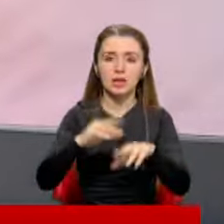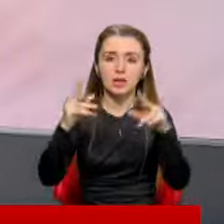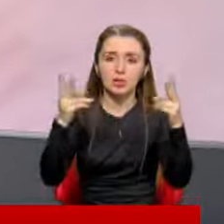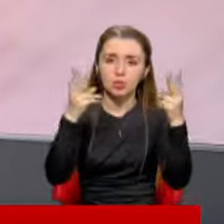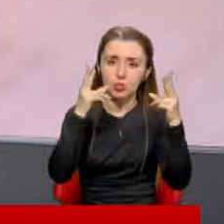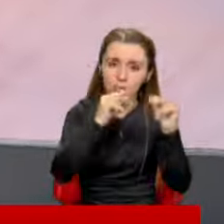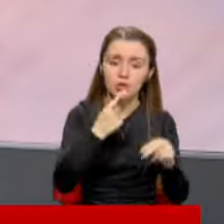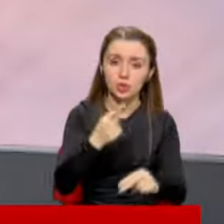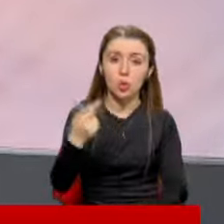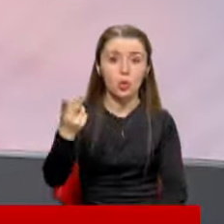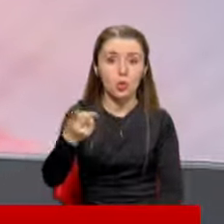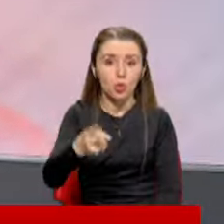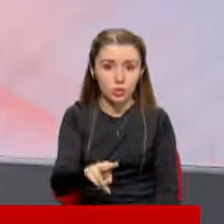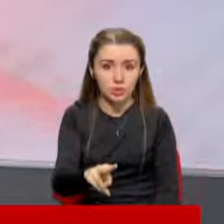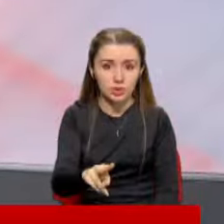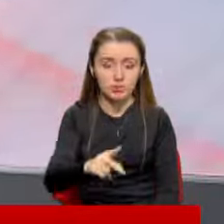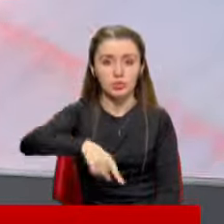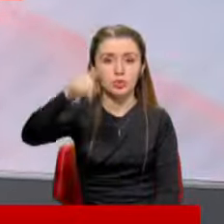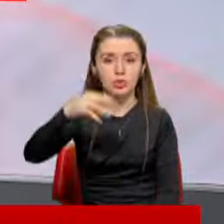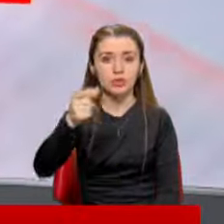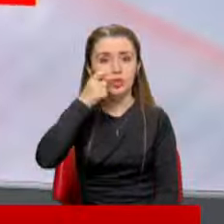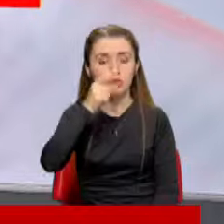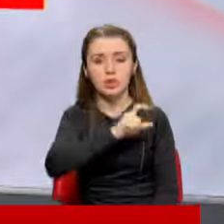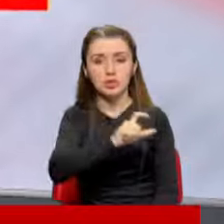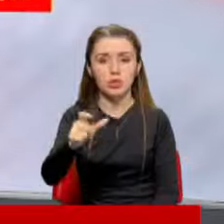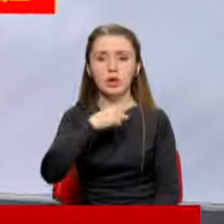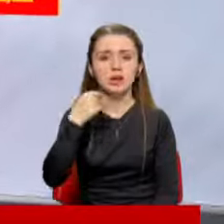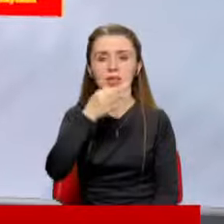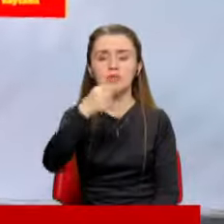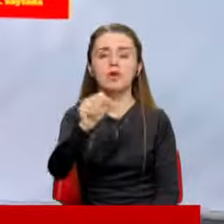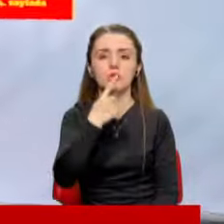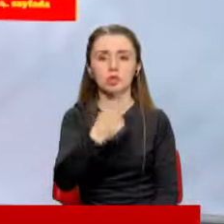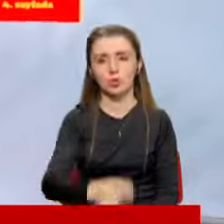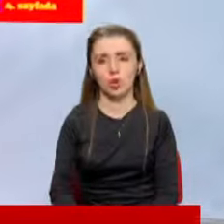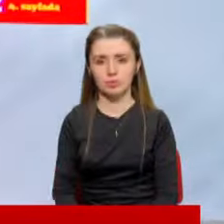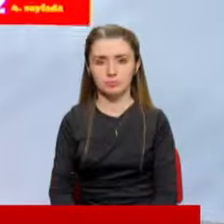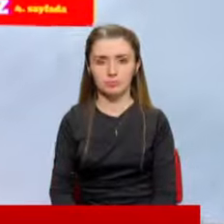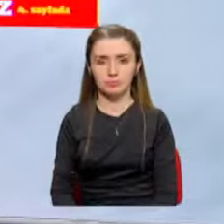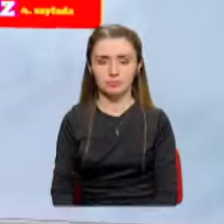diyorlar. Katledilmesi mi gündeme gelecek? Özgür Özel'in yanıtı asla izin vermeyeceğiz.